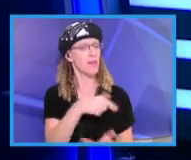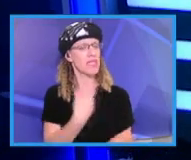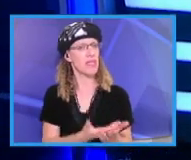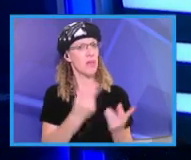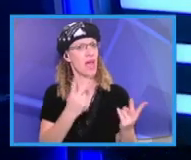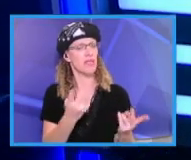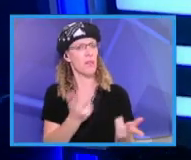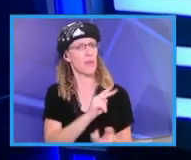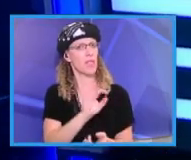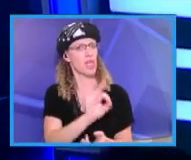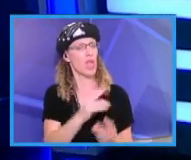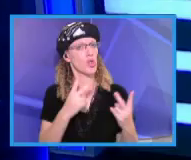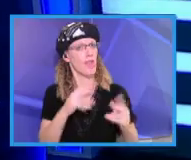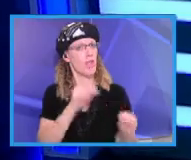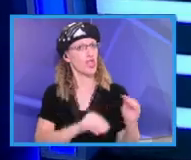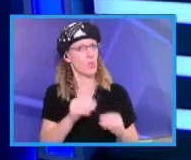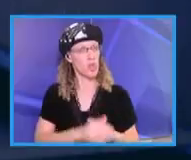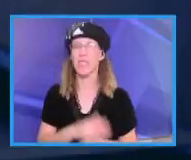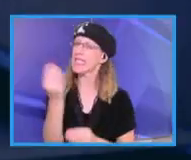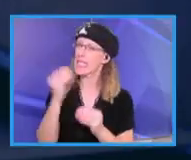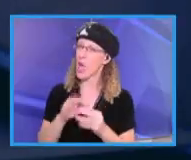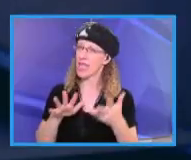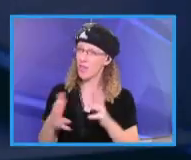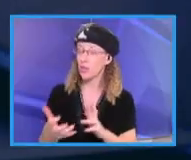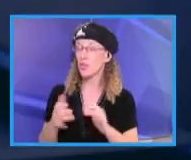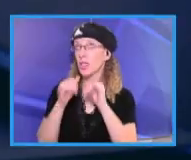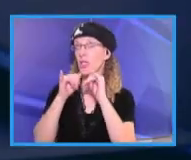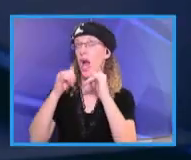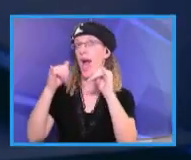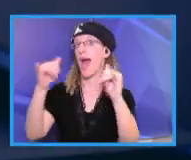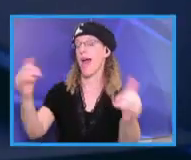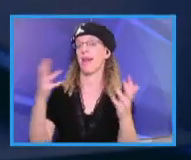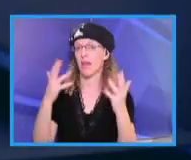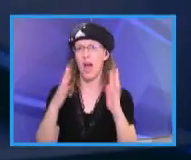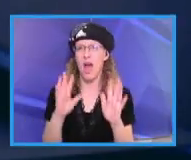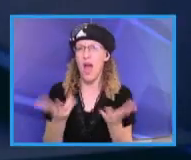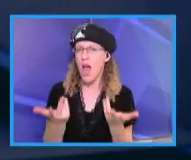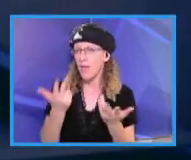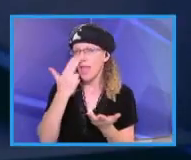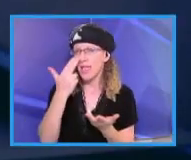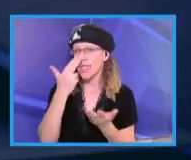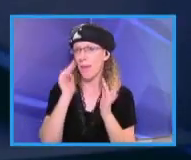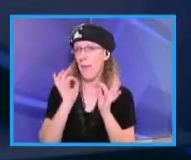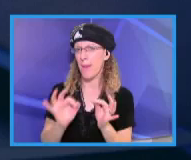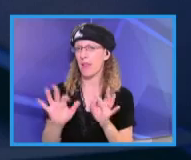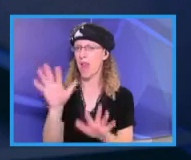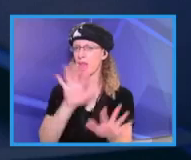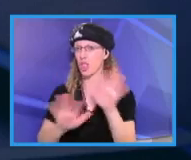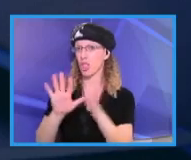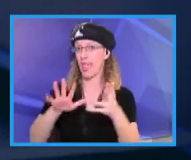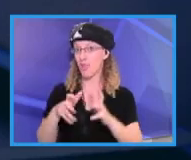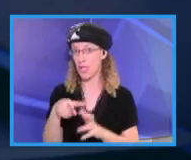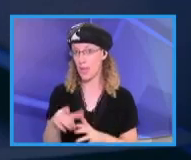בעצם בעניין של שווי השימוש? זה עוד עיוות שזועק לשמיים, ושוב פעם, איך מנסים באמת לטשטש את העיוות